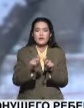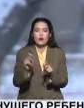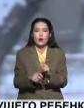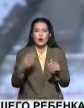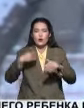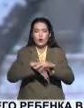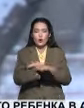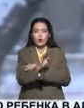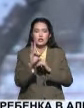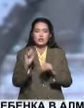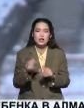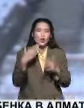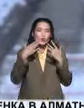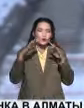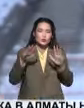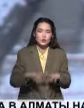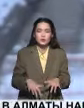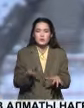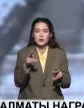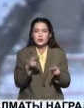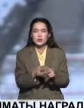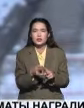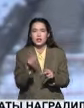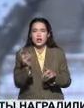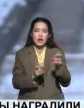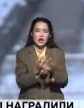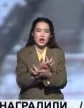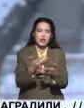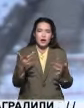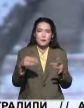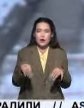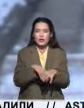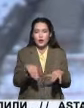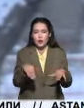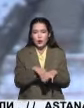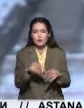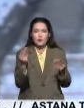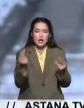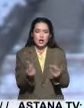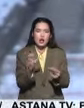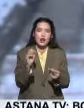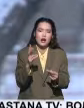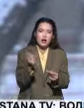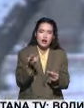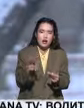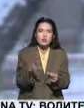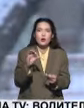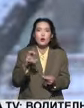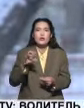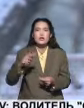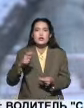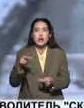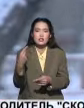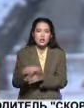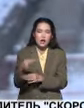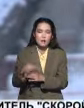на другие не промышленные капиталы, вводят деньги, да, акции, облигации покупают, а